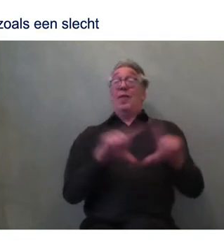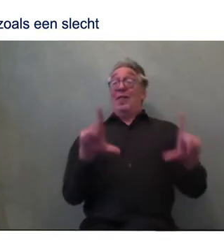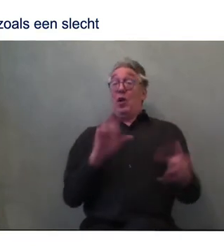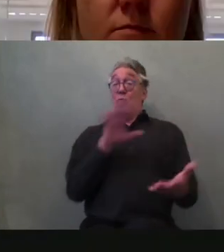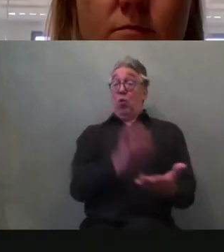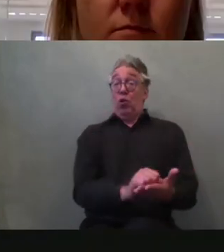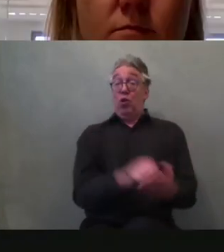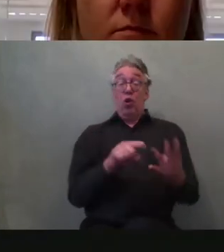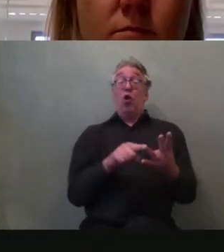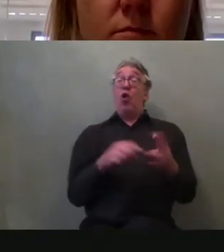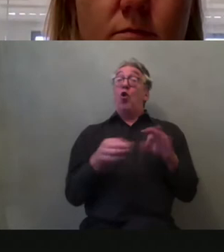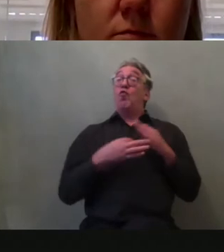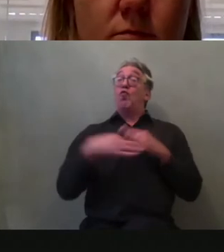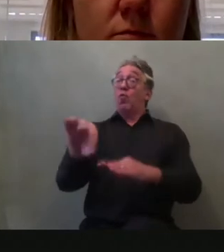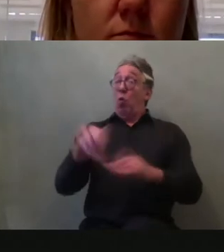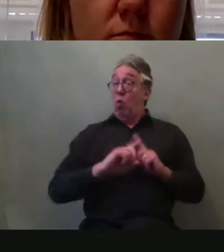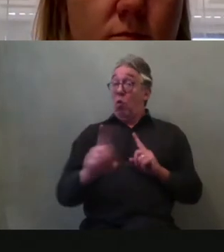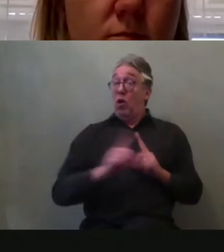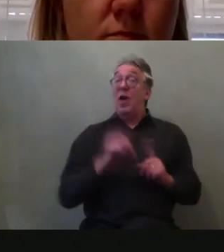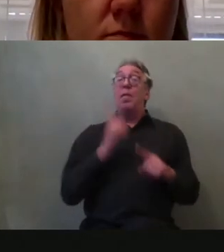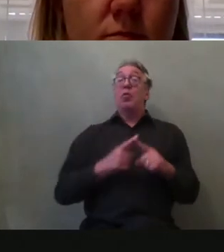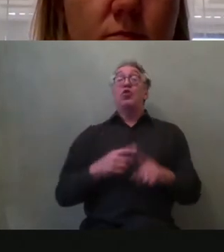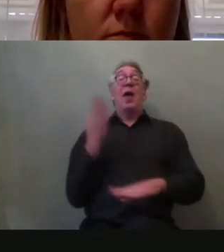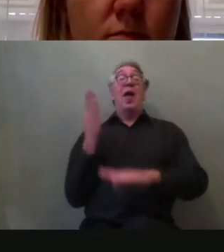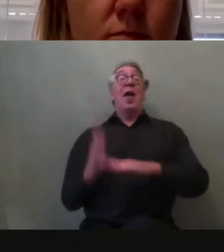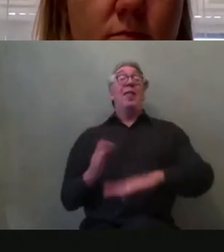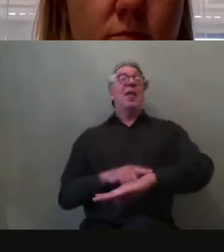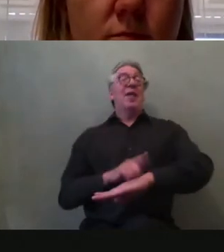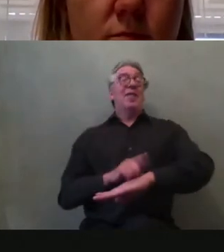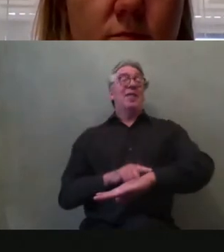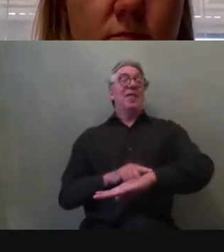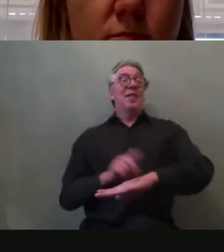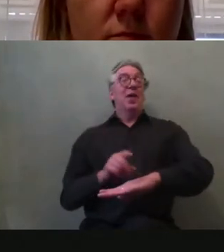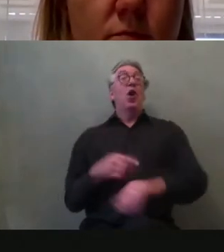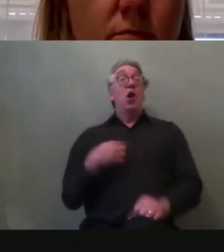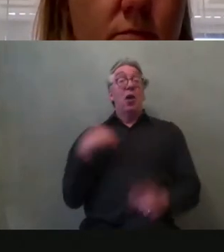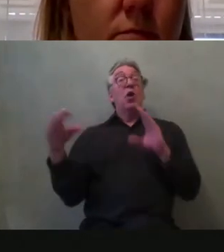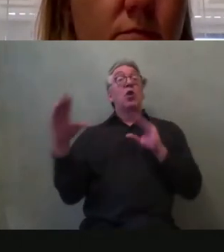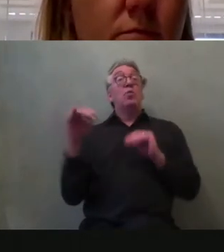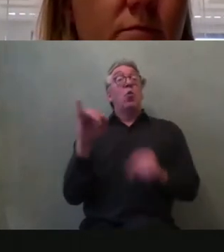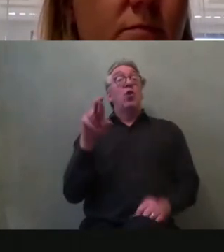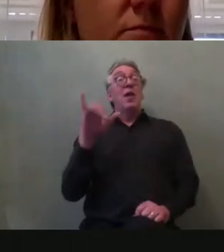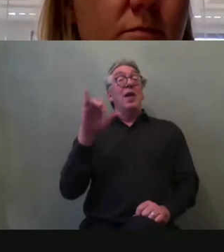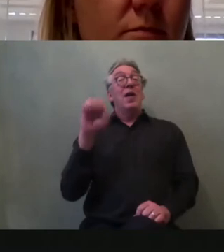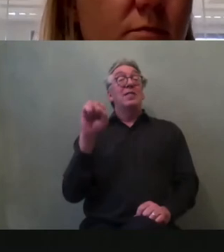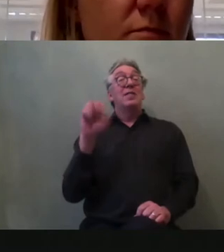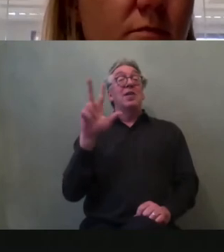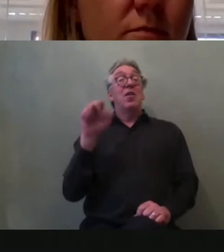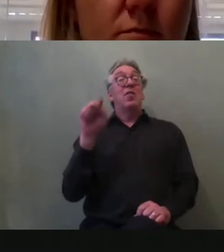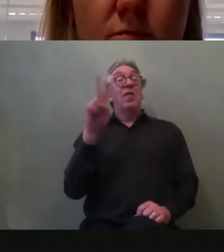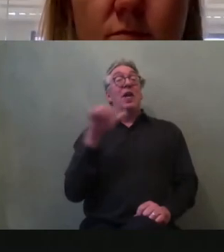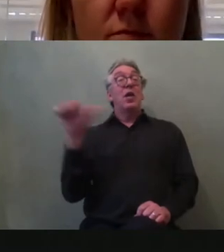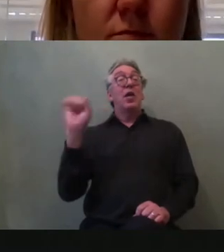eindtijd. En tijdens het onderzoek hebben wij gesproken met Iris van Hees, een ervaringsdeskundige bij